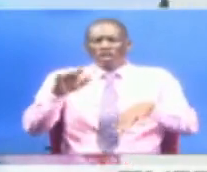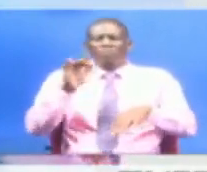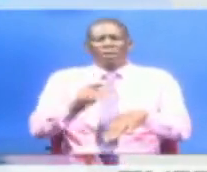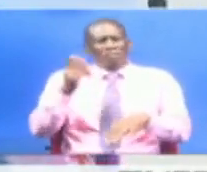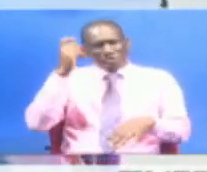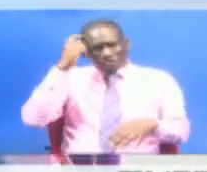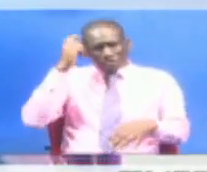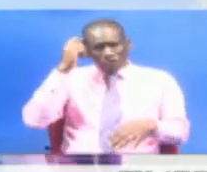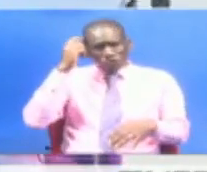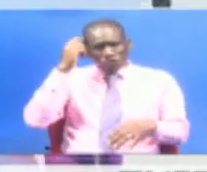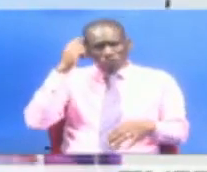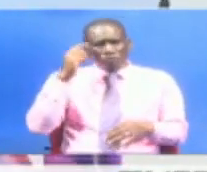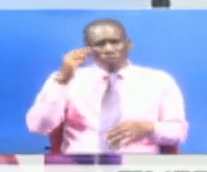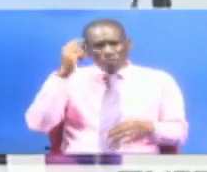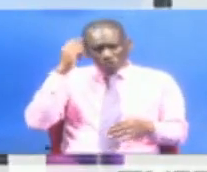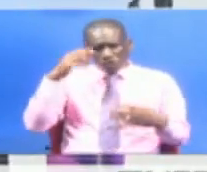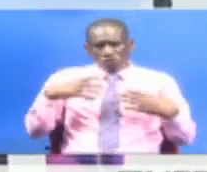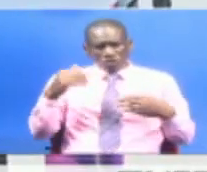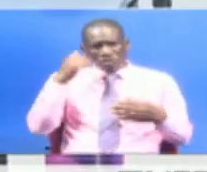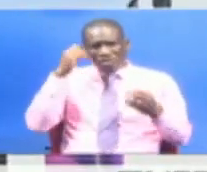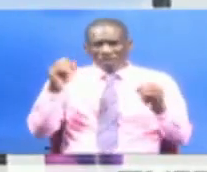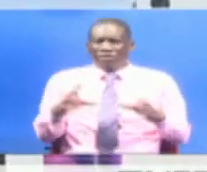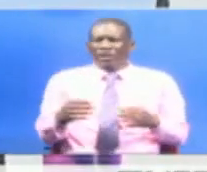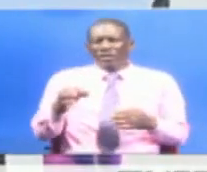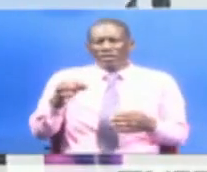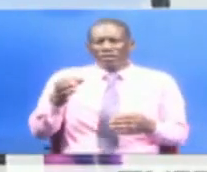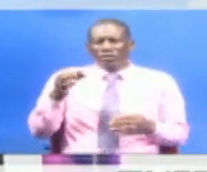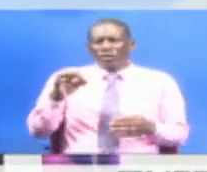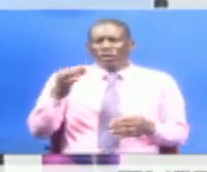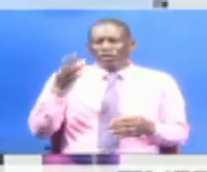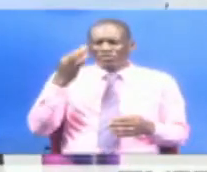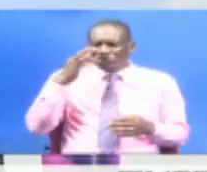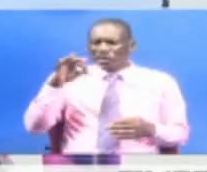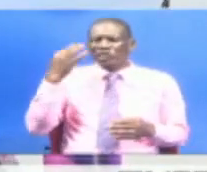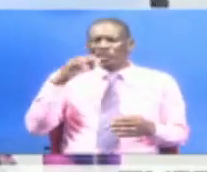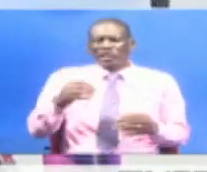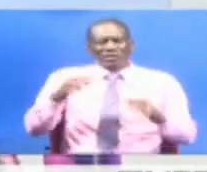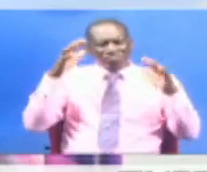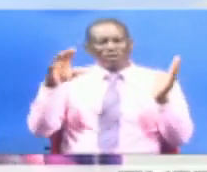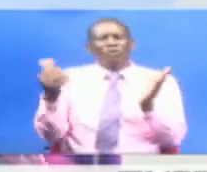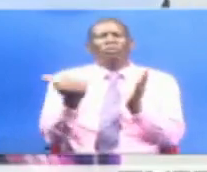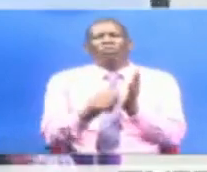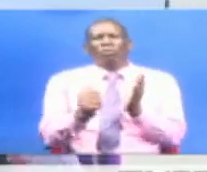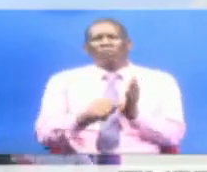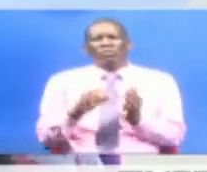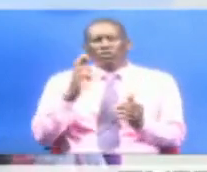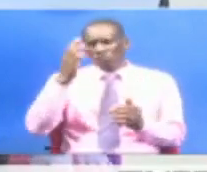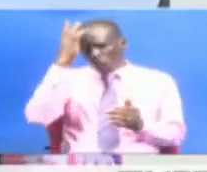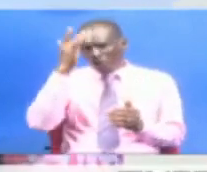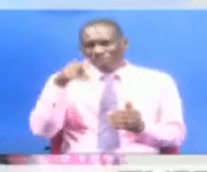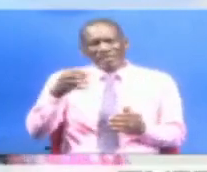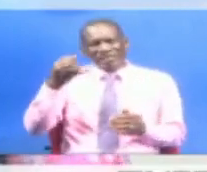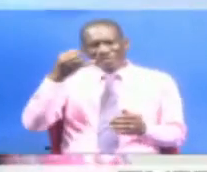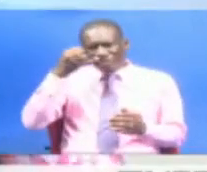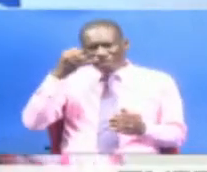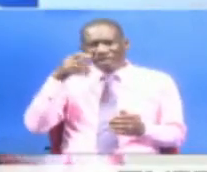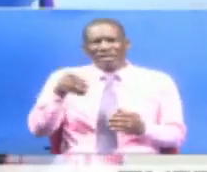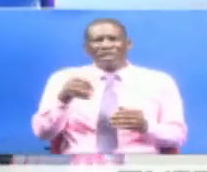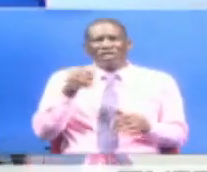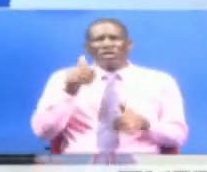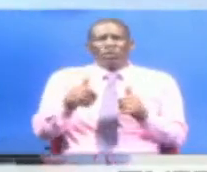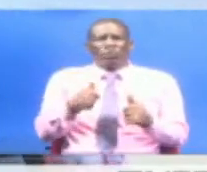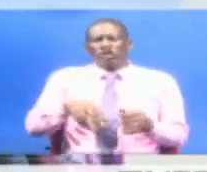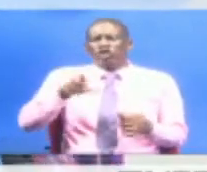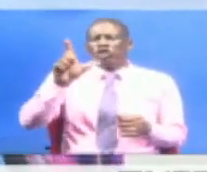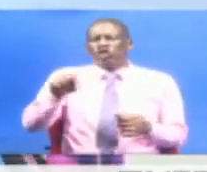kiakili. Mogoka umeanza kutupatia madhara makubwa sana kwa sababu ni drug ambayo ni bei yake